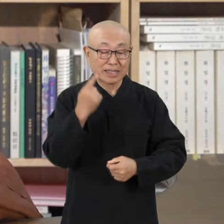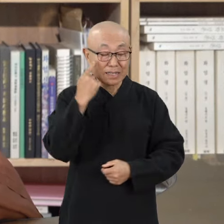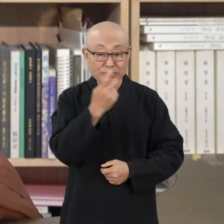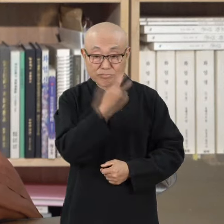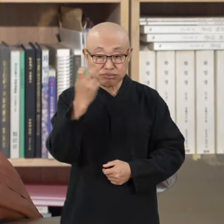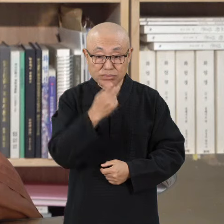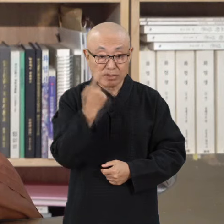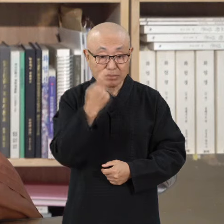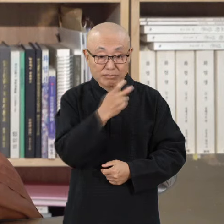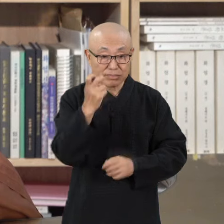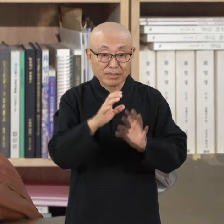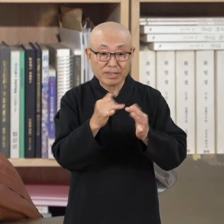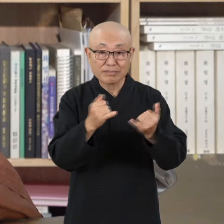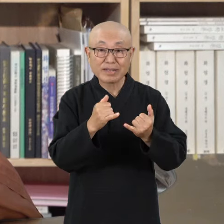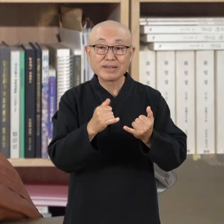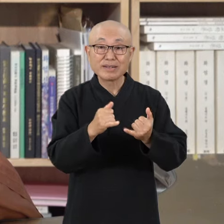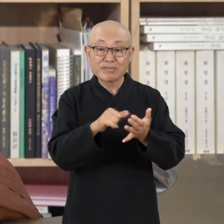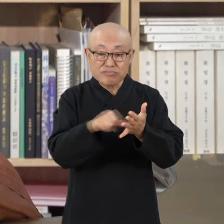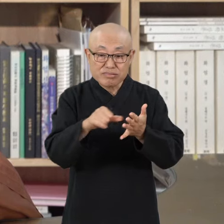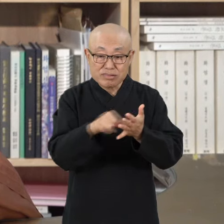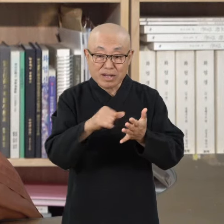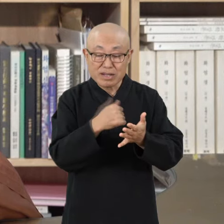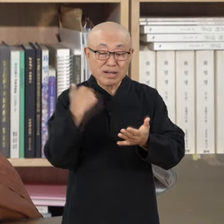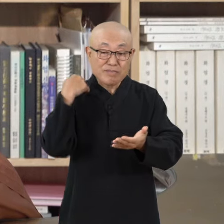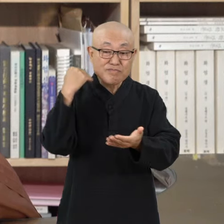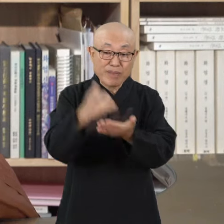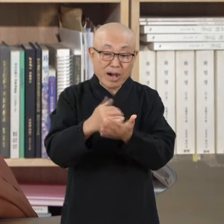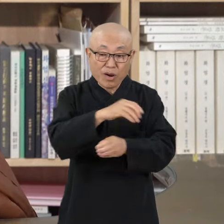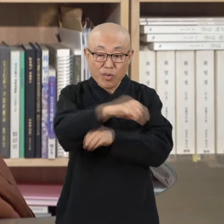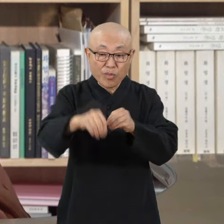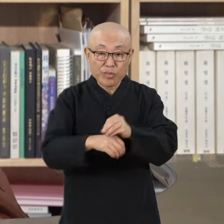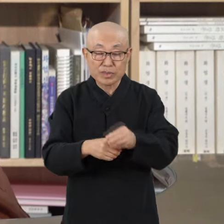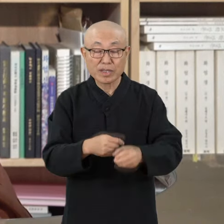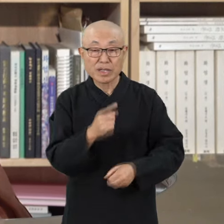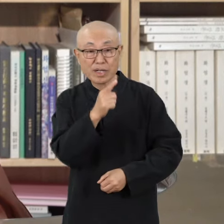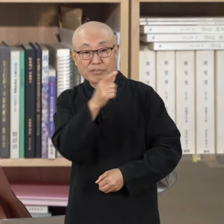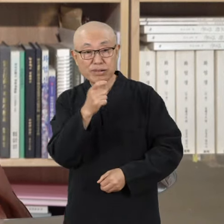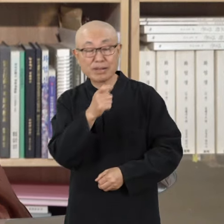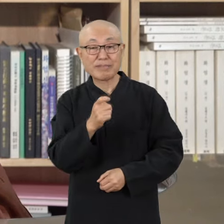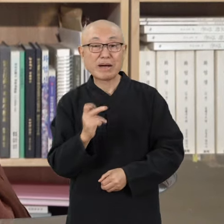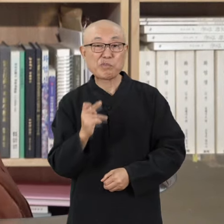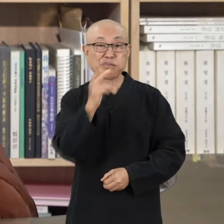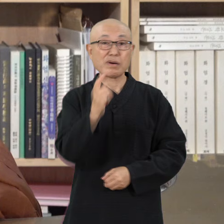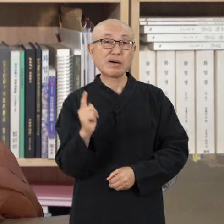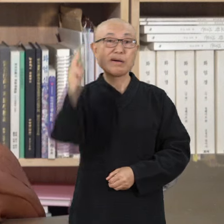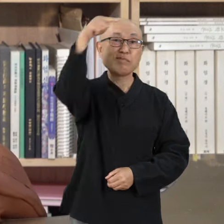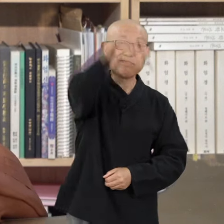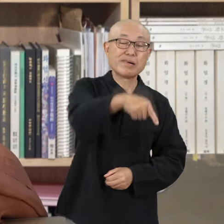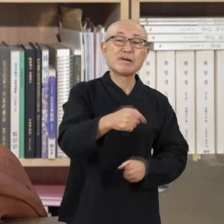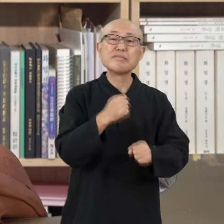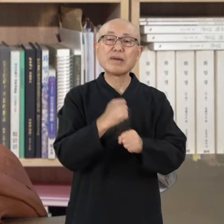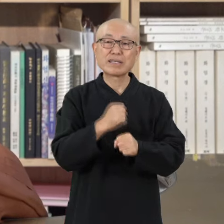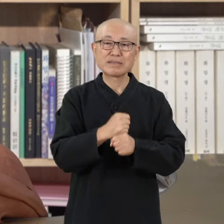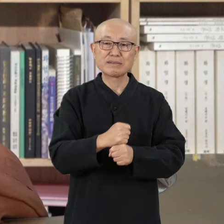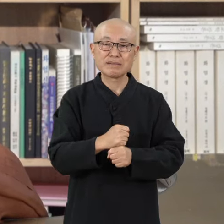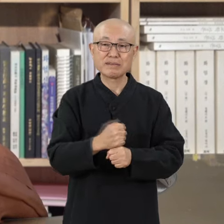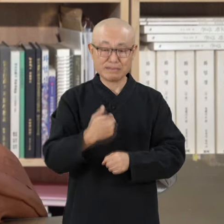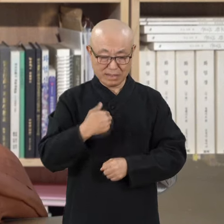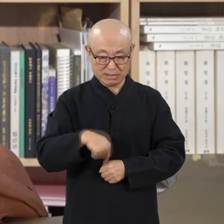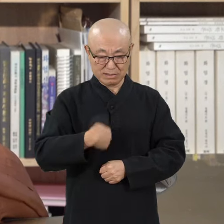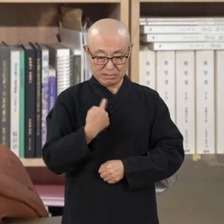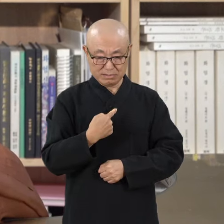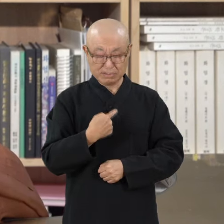많은 물질을 가지고 살상의 도구를 안 만들 수가 없대요. 자기 국가 영역을 지켜야 되니까.